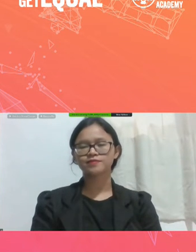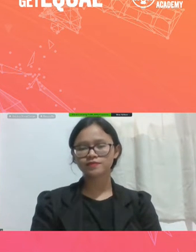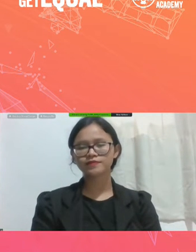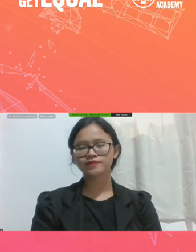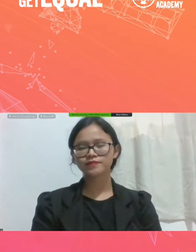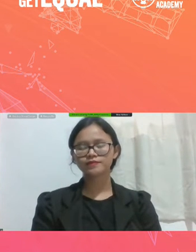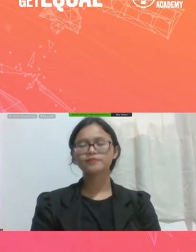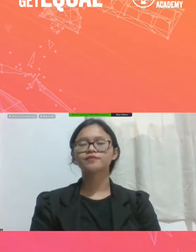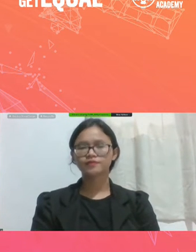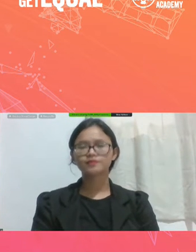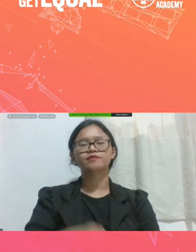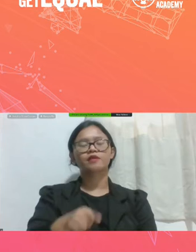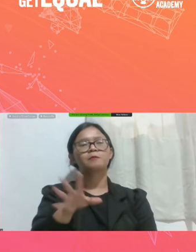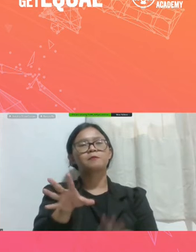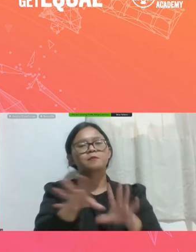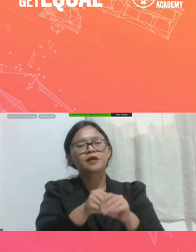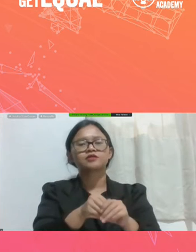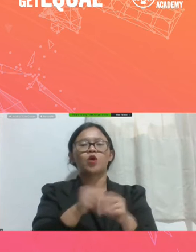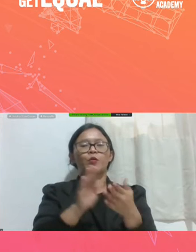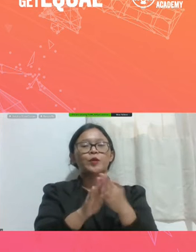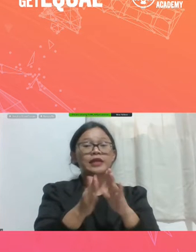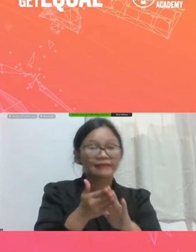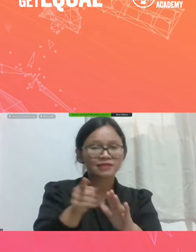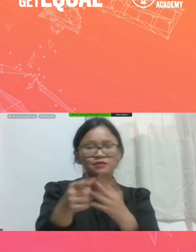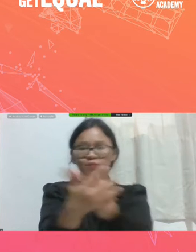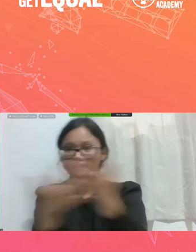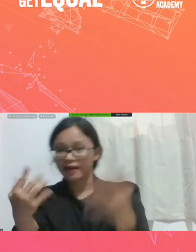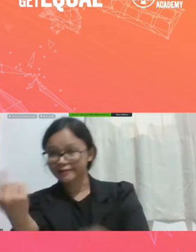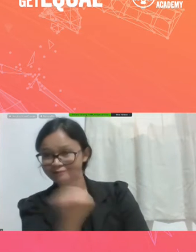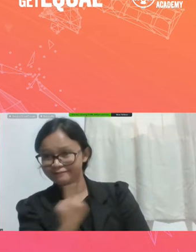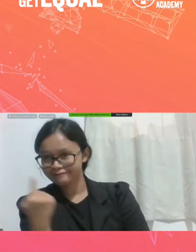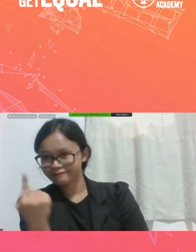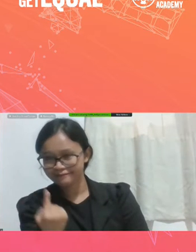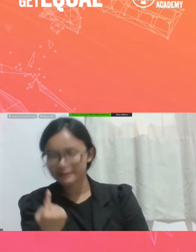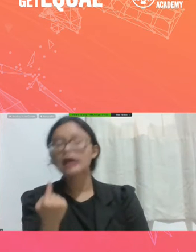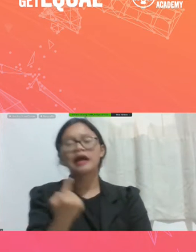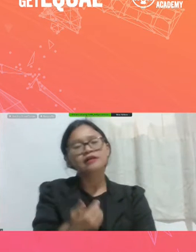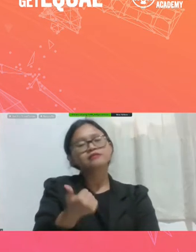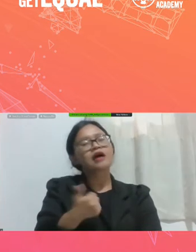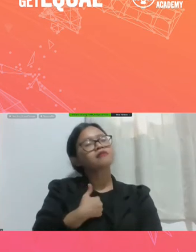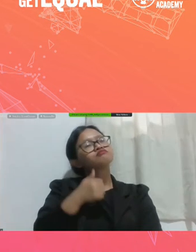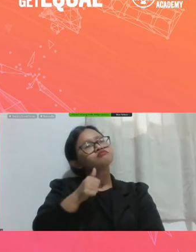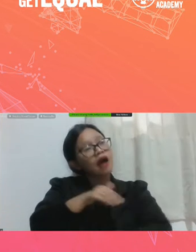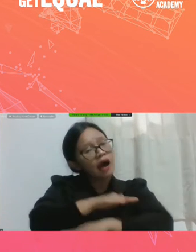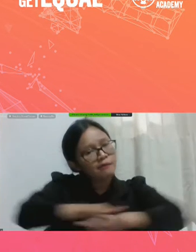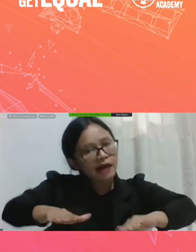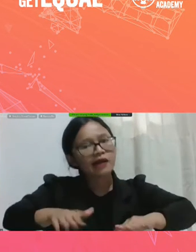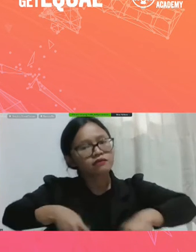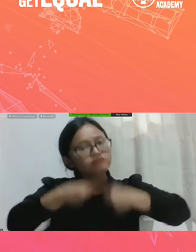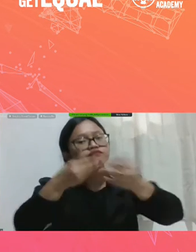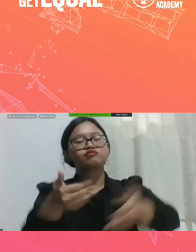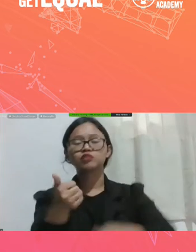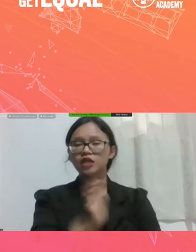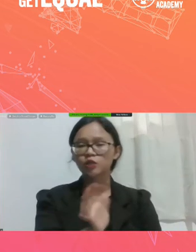Berikutnya ini untuk komunitas, masyarakat sipil, kita-kita ya, ini menciptakan ekosistem aman dan sehat di ranah daring, edukasi